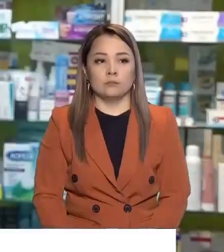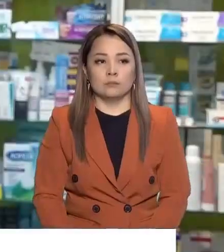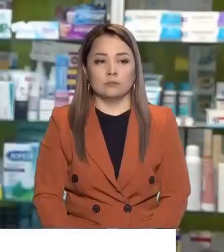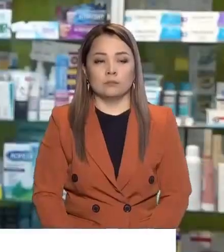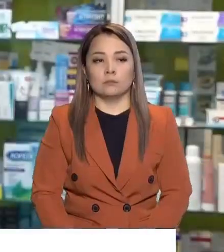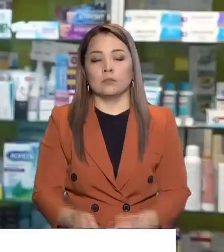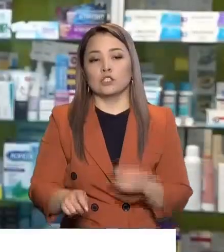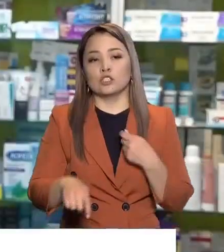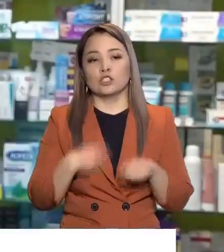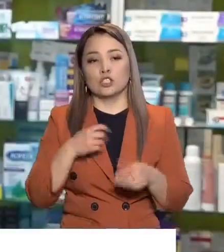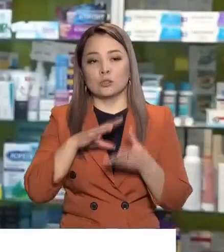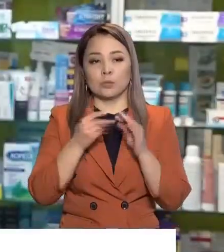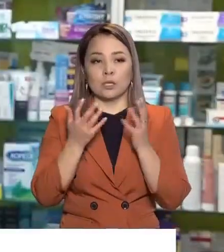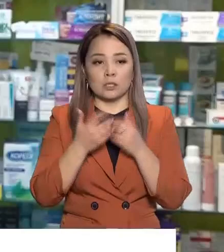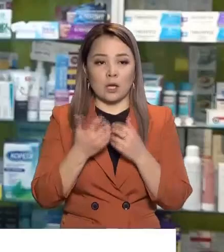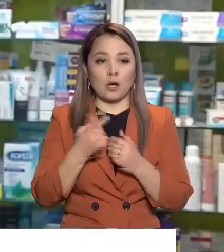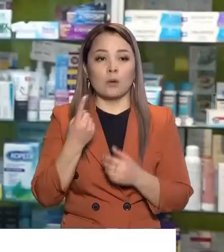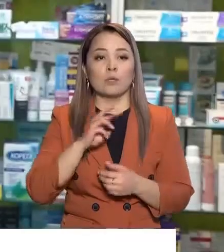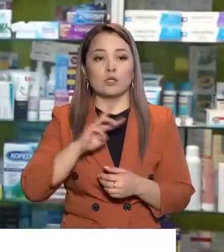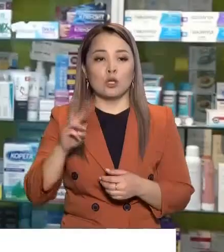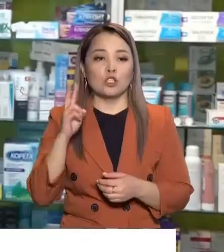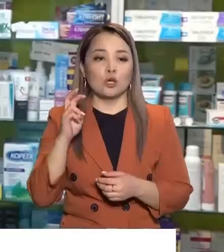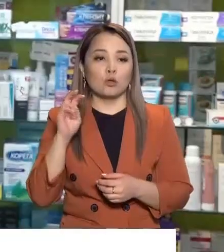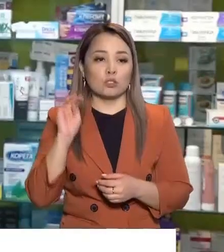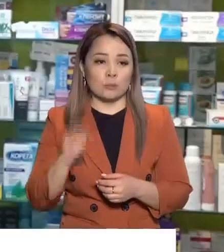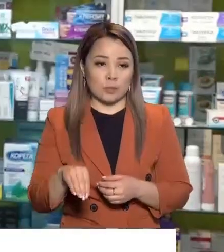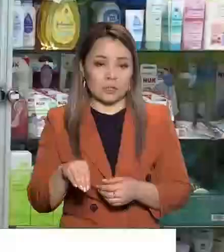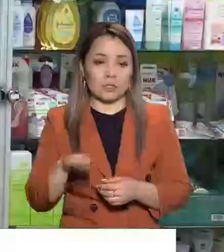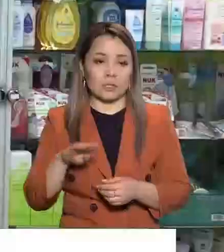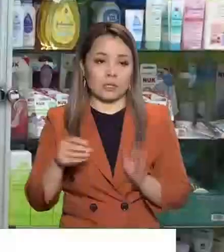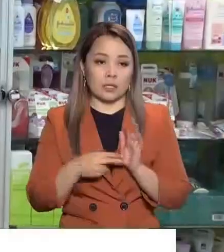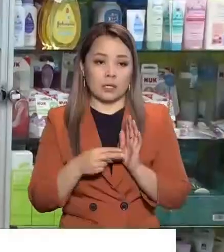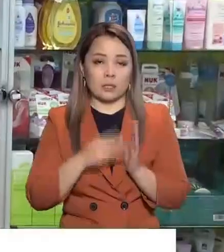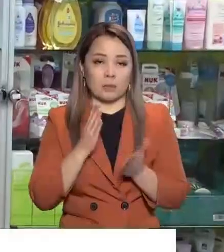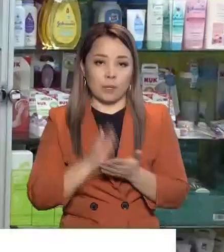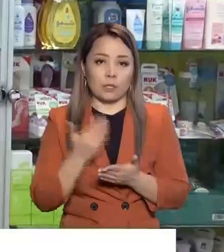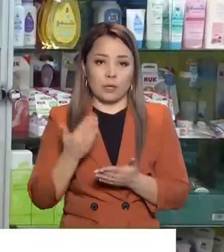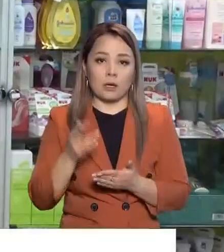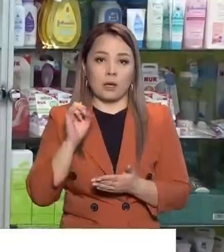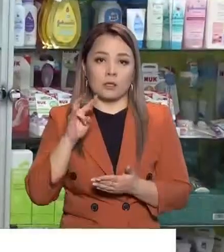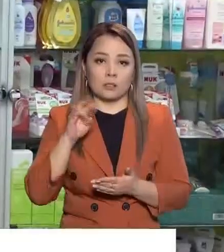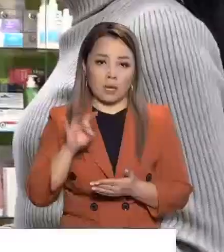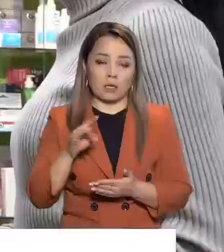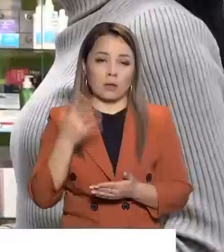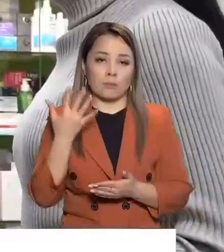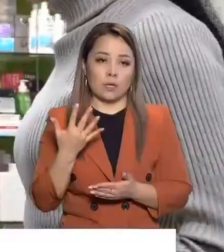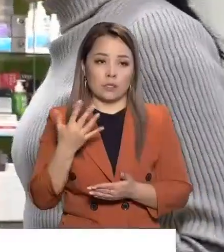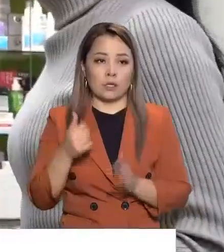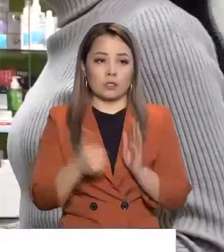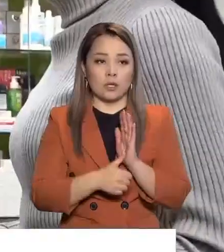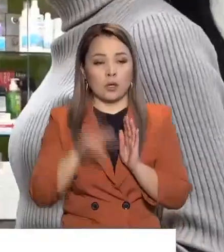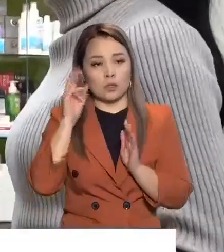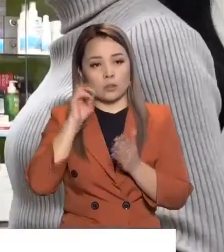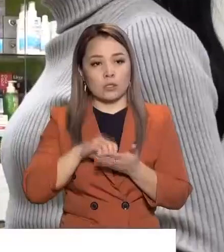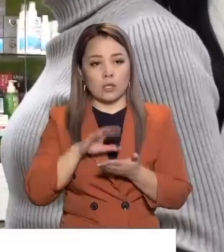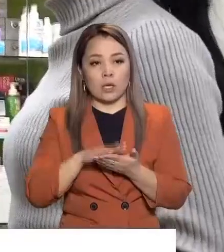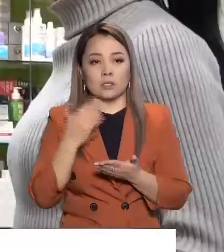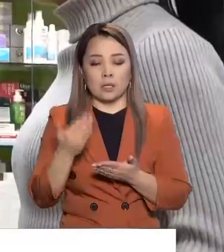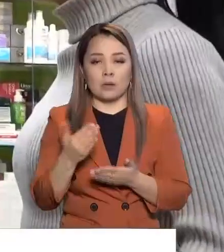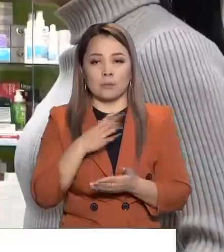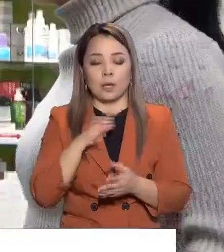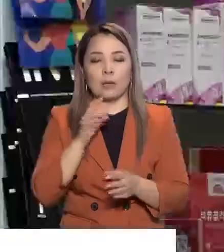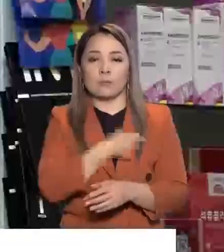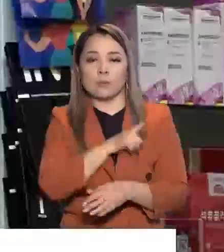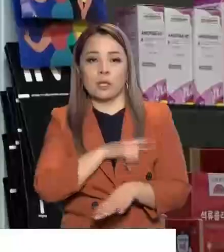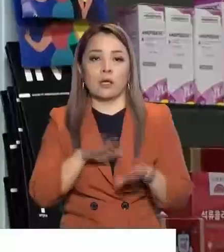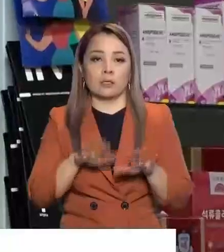Шығынымыз есептедік 1 миллион 200 теңге болды. Қаңтардың 5-нен 6-сына қараған түні Гүлжан Кардиеваның